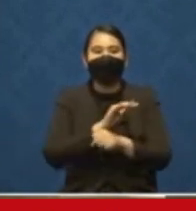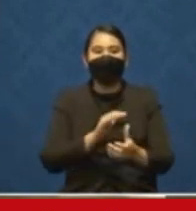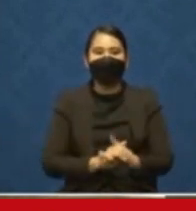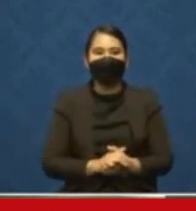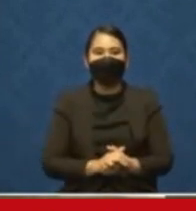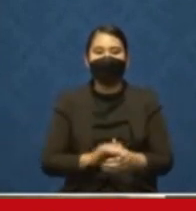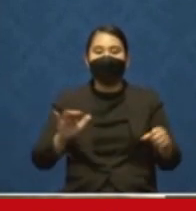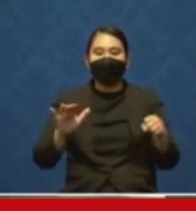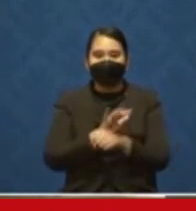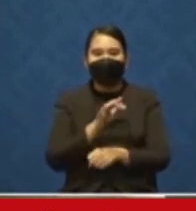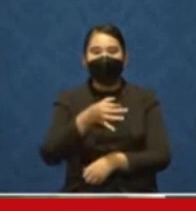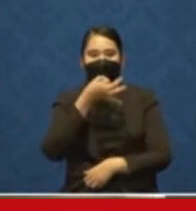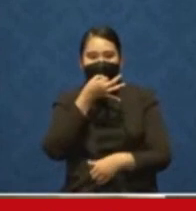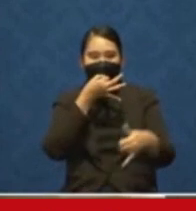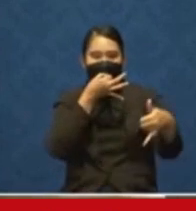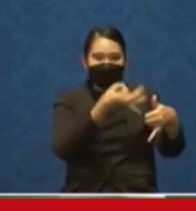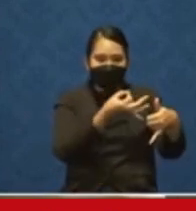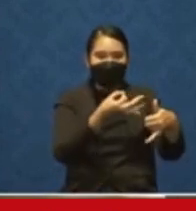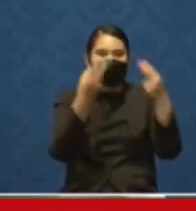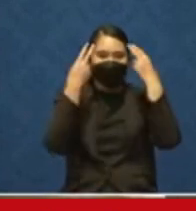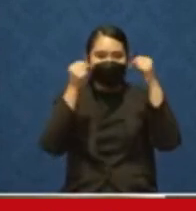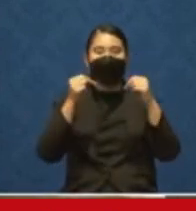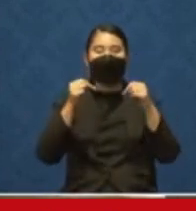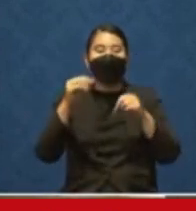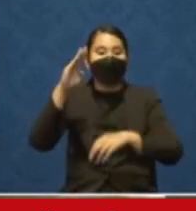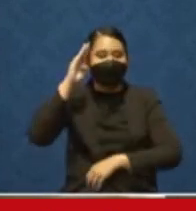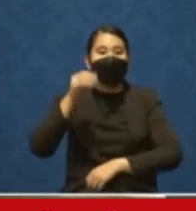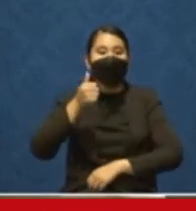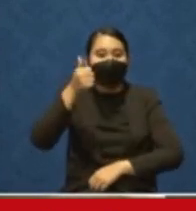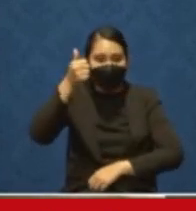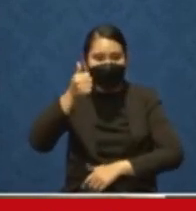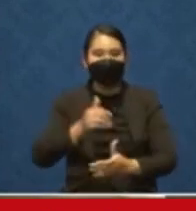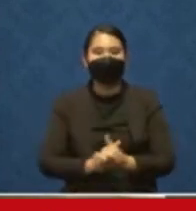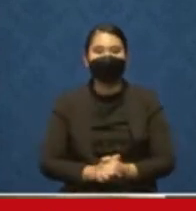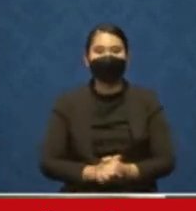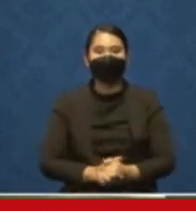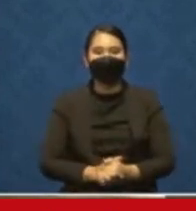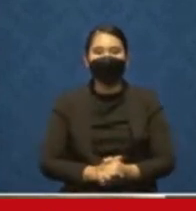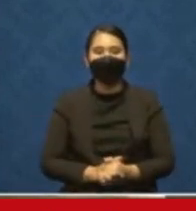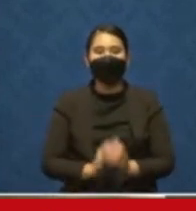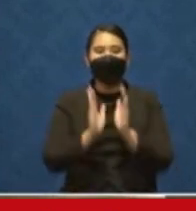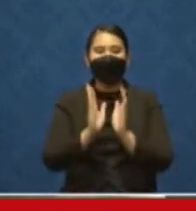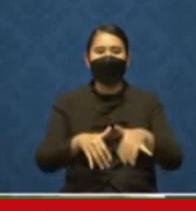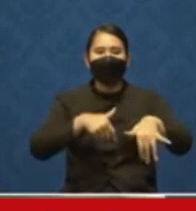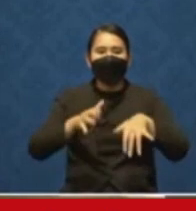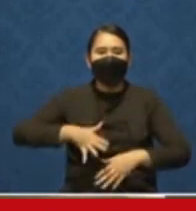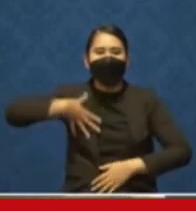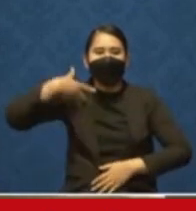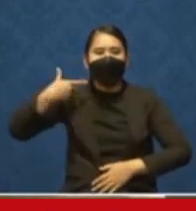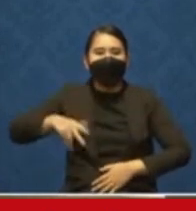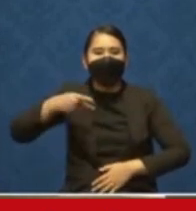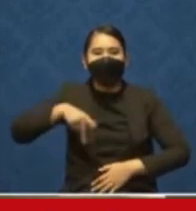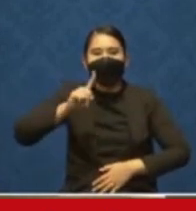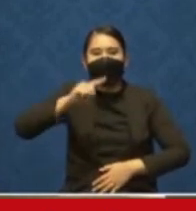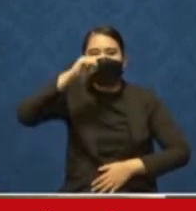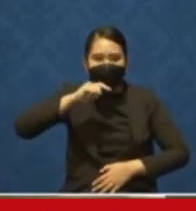บอกให้สบายอย่าบอกให้ประชาชนฟังว่าหลักฐานที่ได้มาทั้งหมดครบองค์ประกอบที่จะฟ้องร้อง